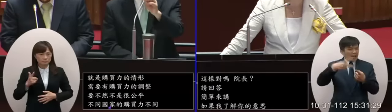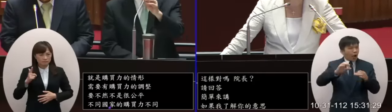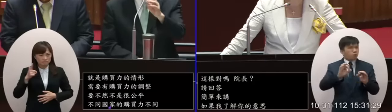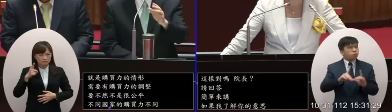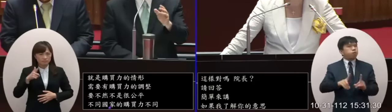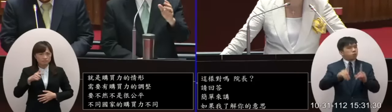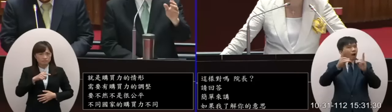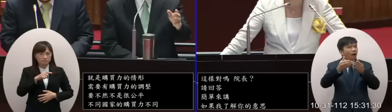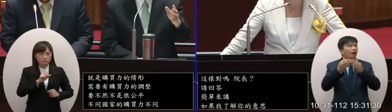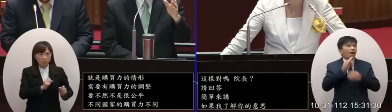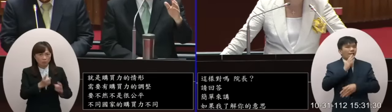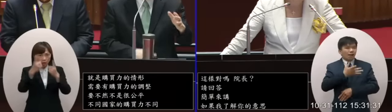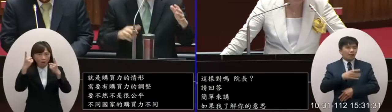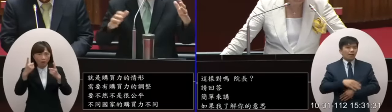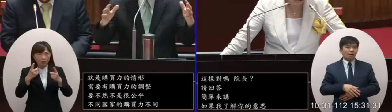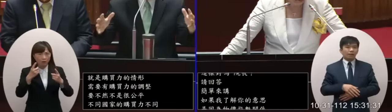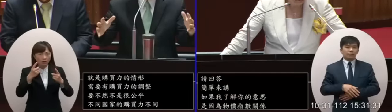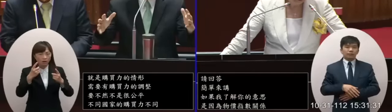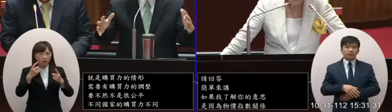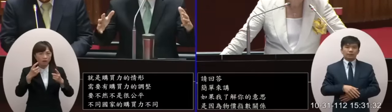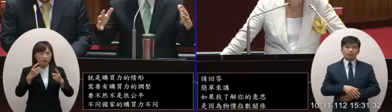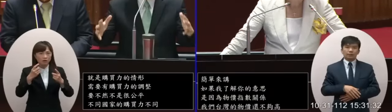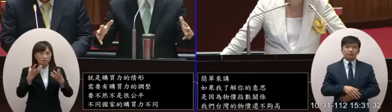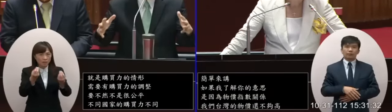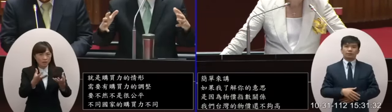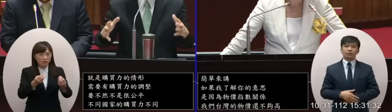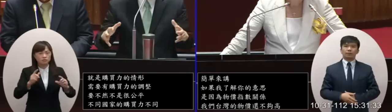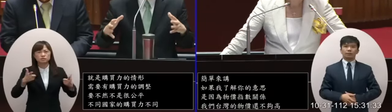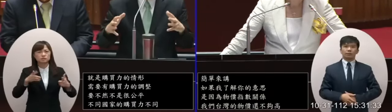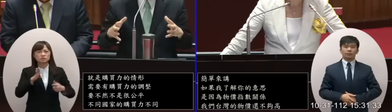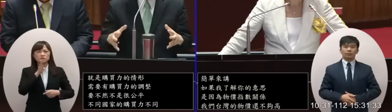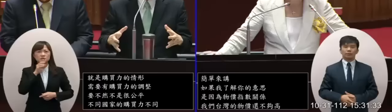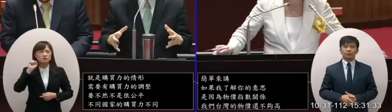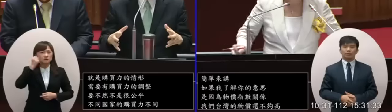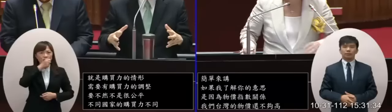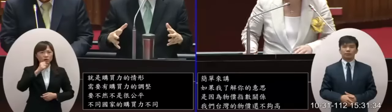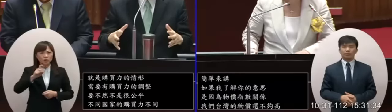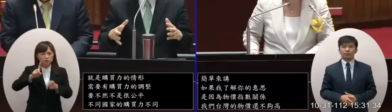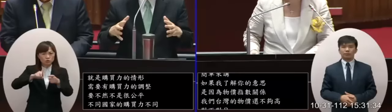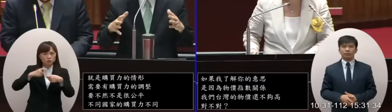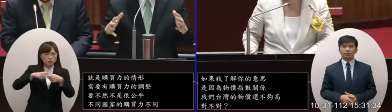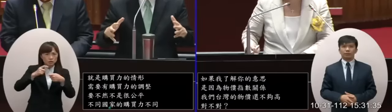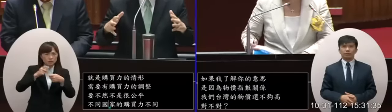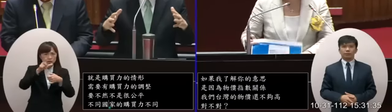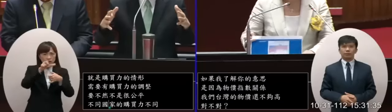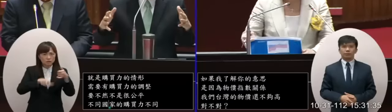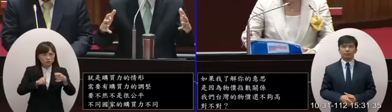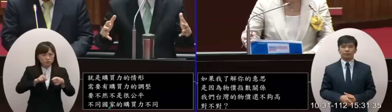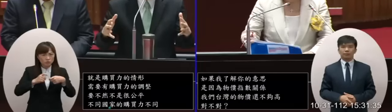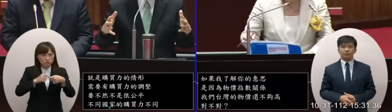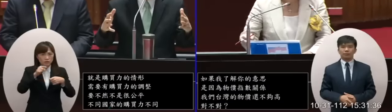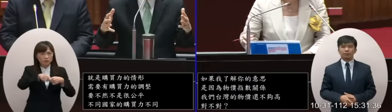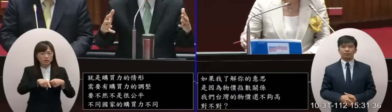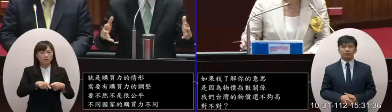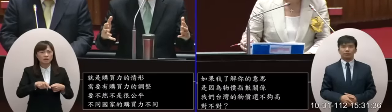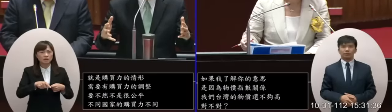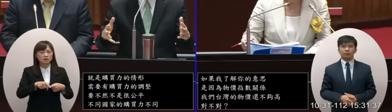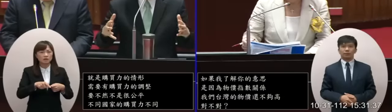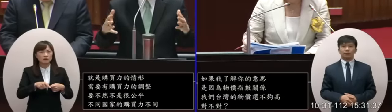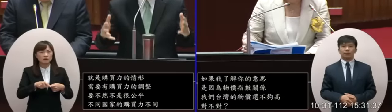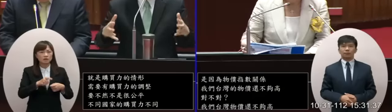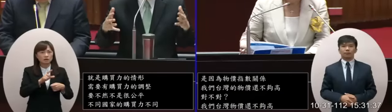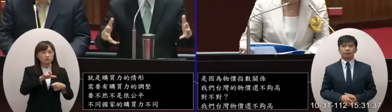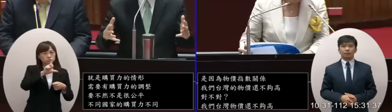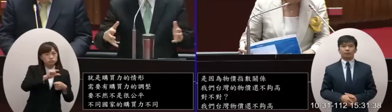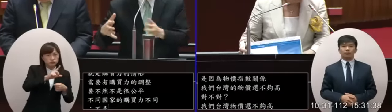不是物价不够高，而是说我们这样的一个所得，实际上在台湾， 他能够享受的这个生活的这个情